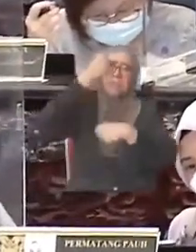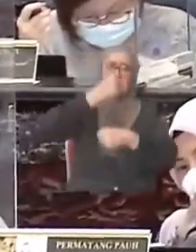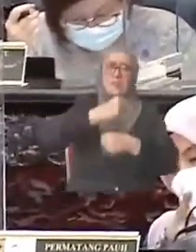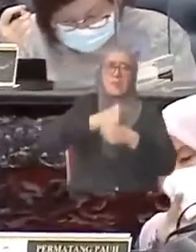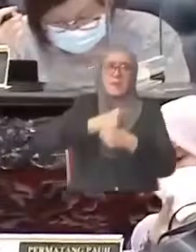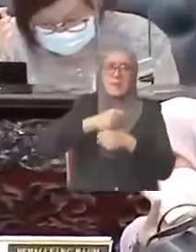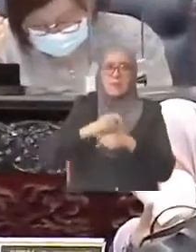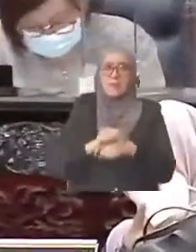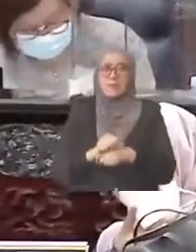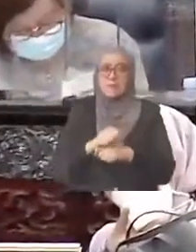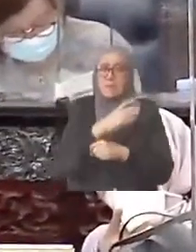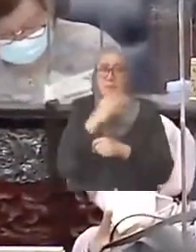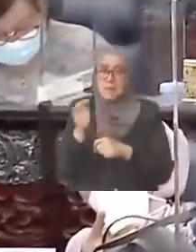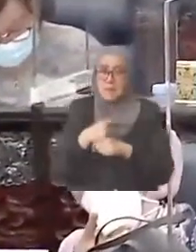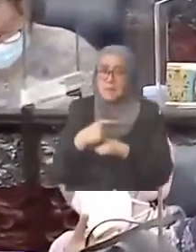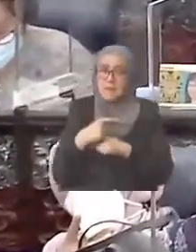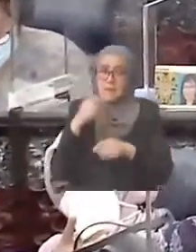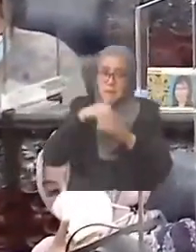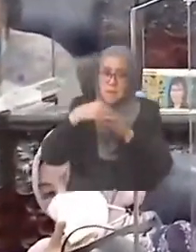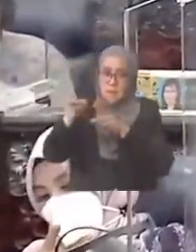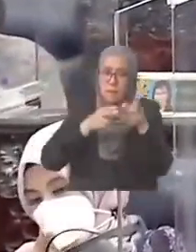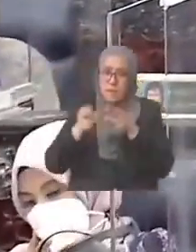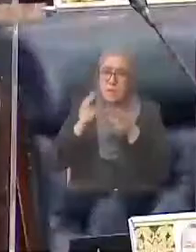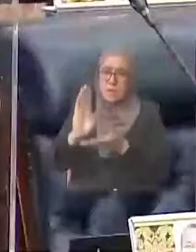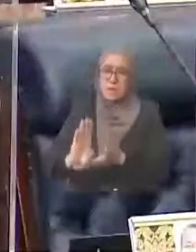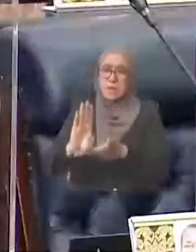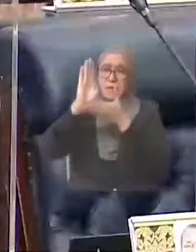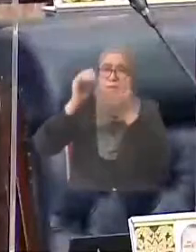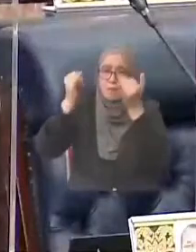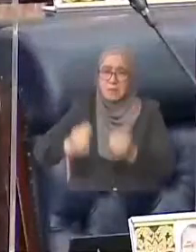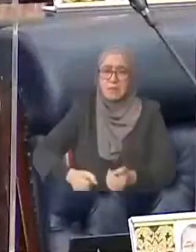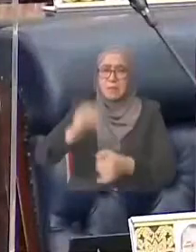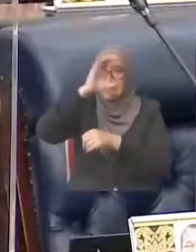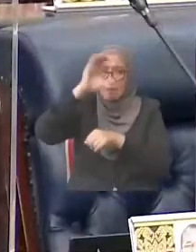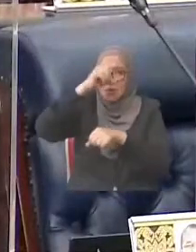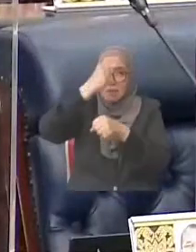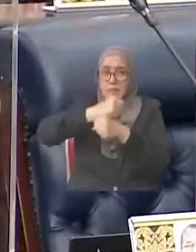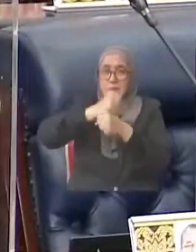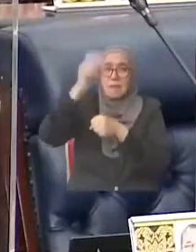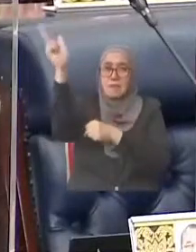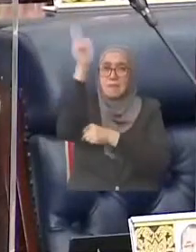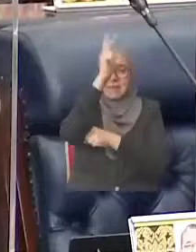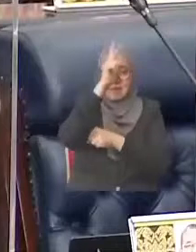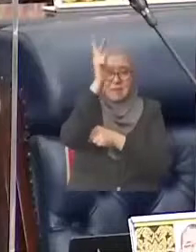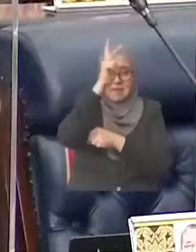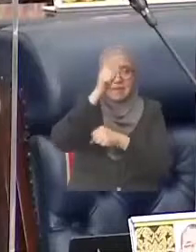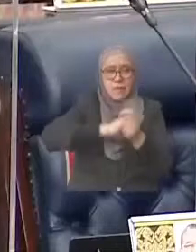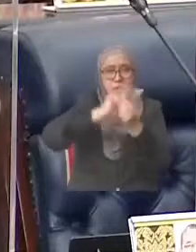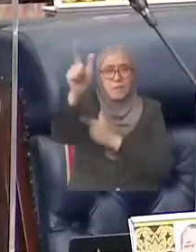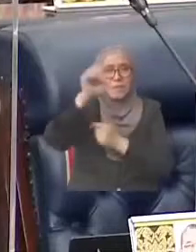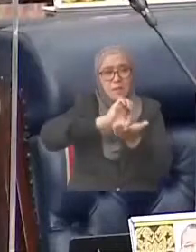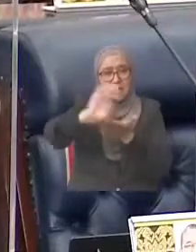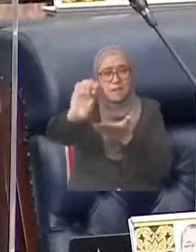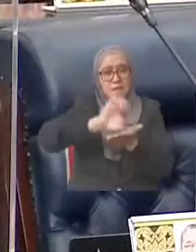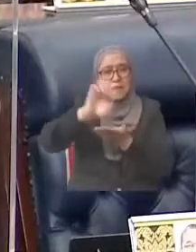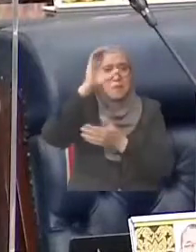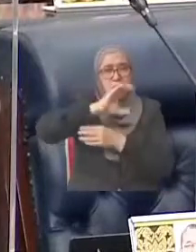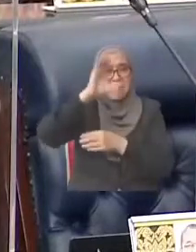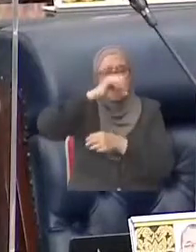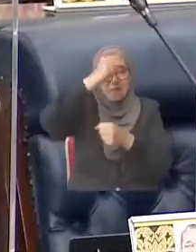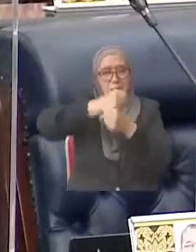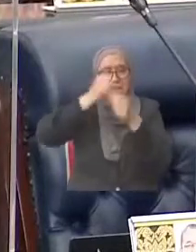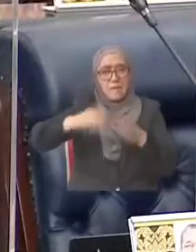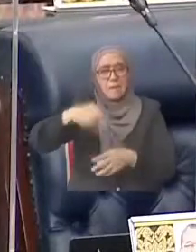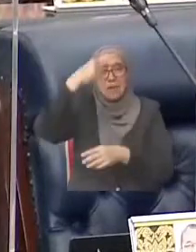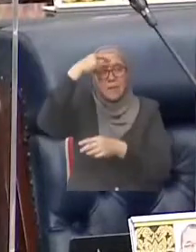membantu individu yang aktif mencari pekerjaan kerajaan akan meneruskan pemberian elaun mencari pekerjaan kepada pencalon